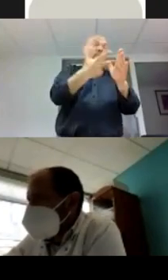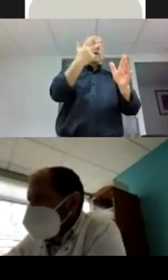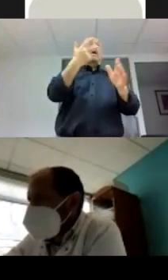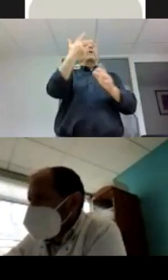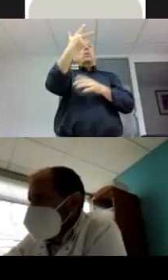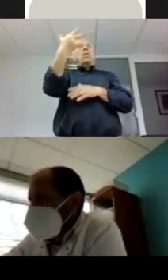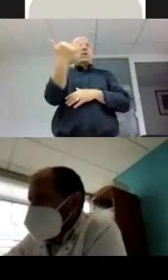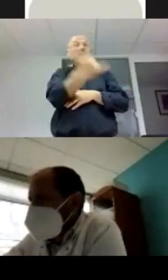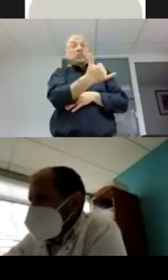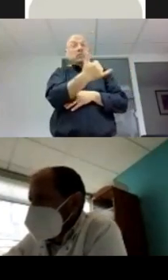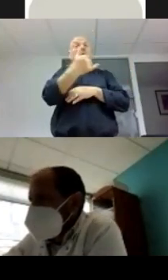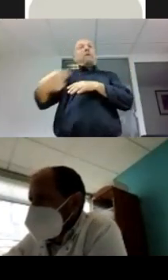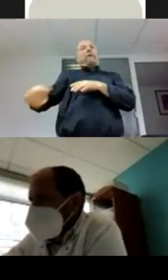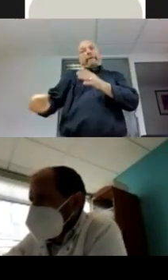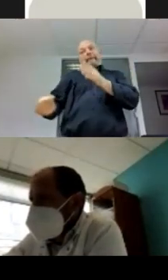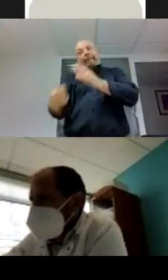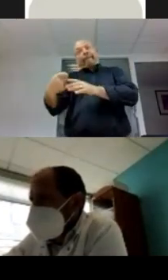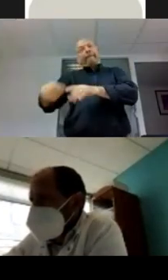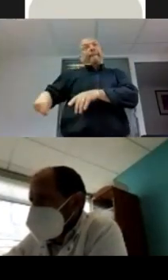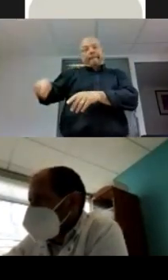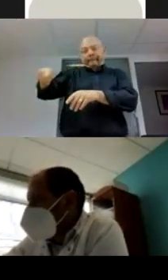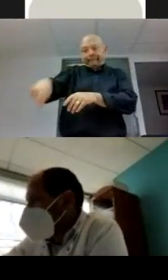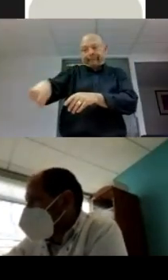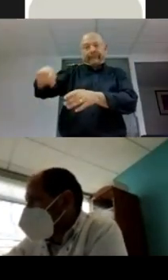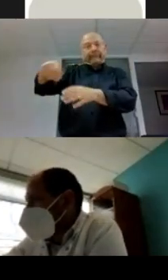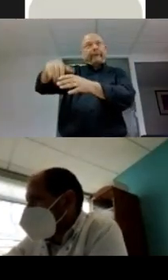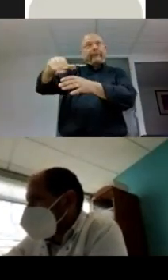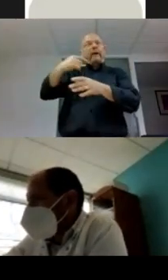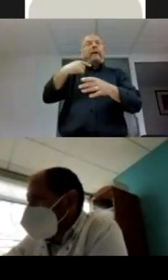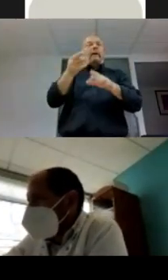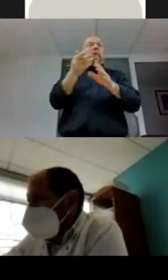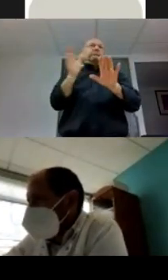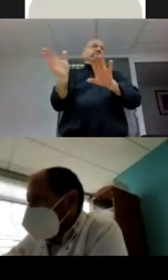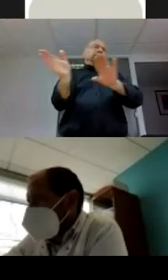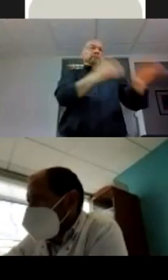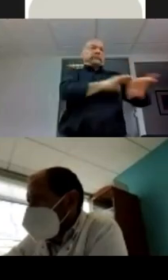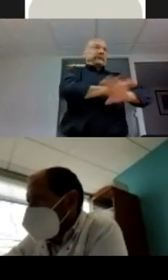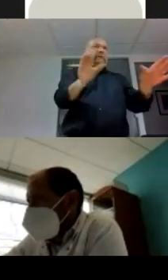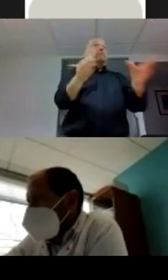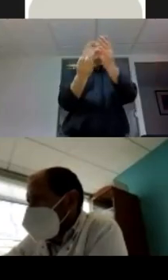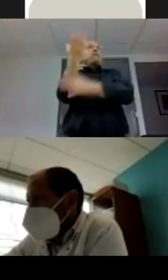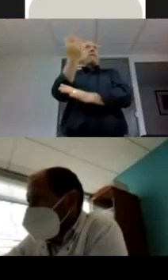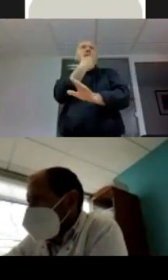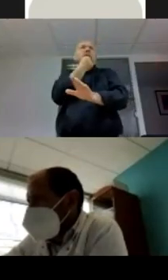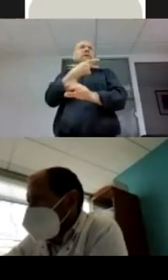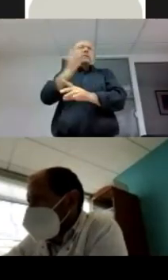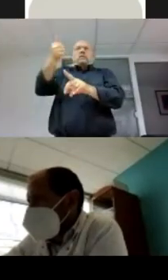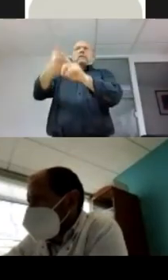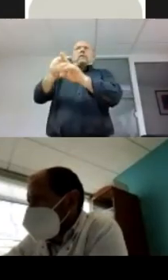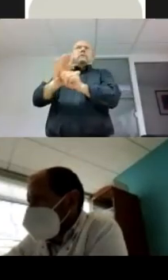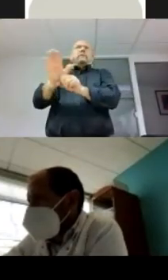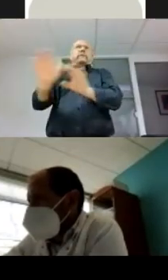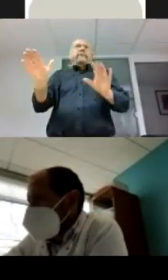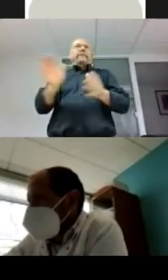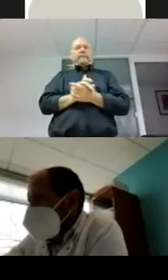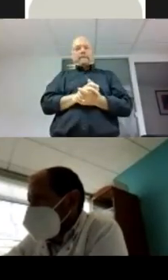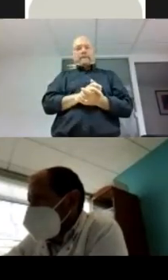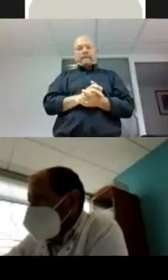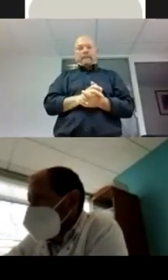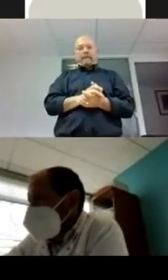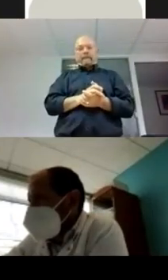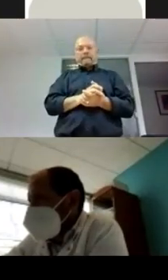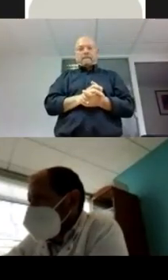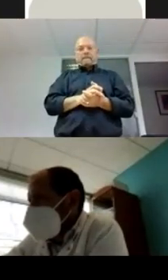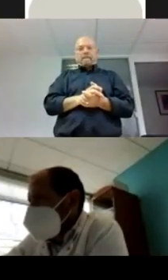l'heure, parce qu'il fallait 3 prélèvements 3 jours de suite. Donc, le nouveau test est plus simple et il est plus sensible également. On